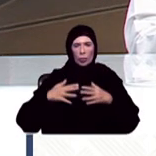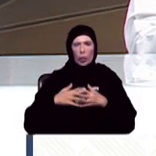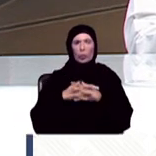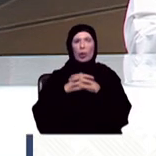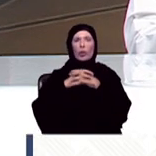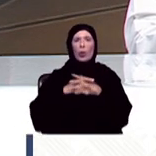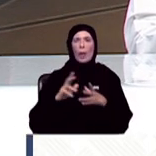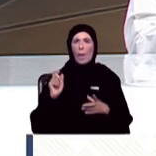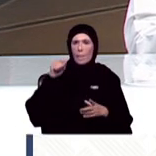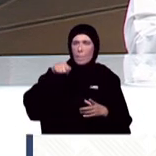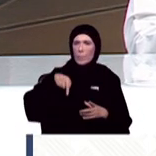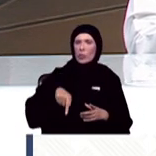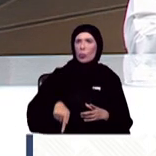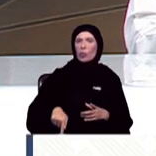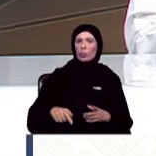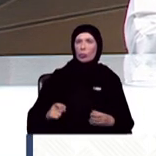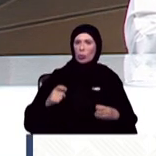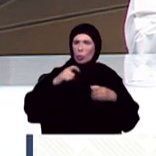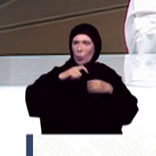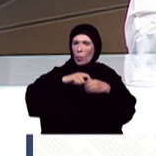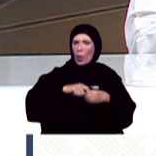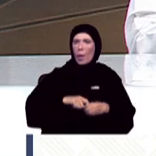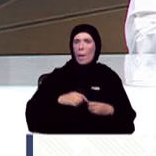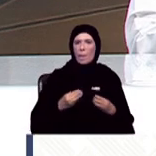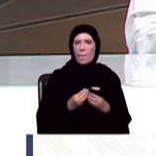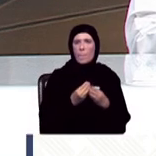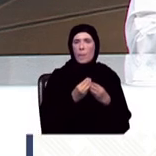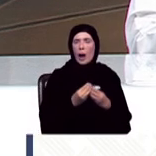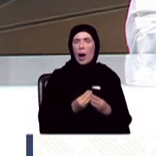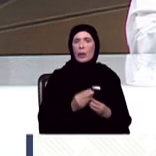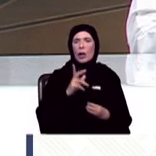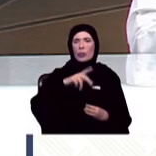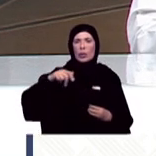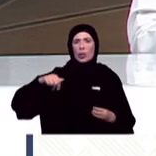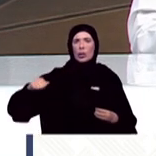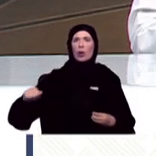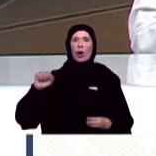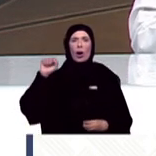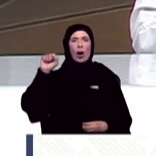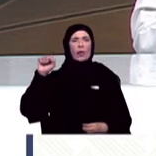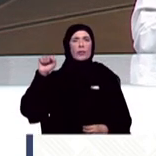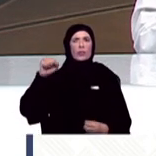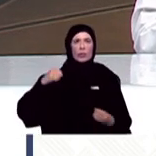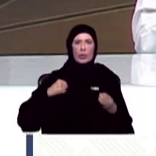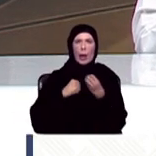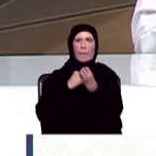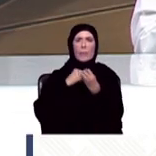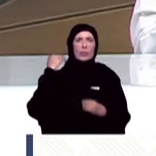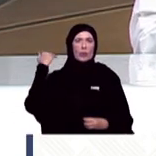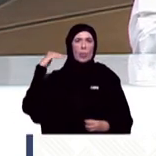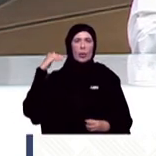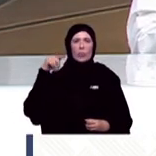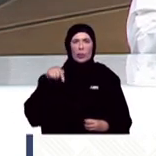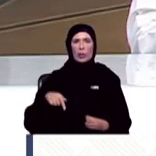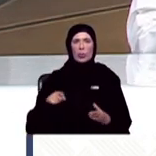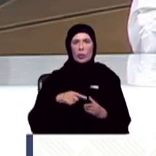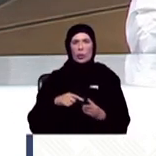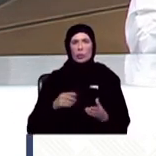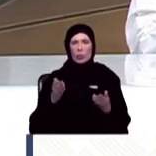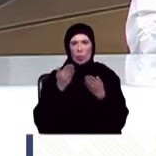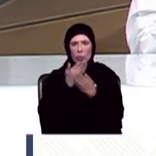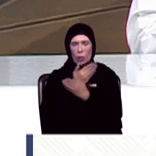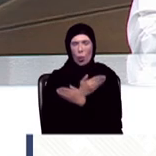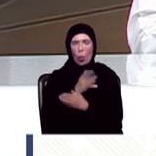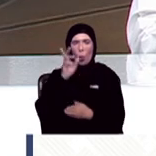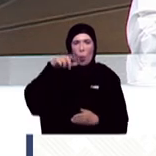وطنيه وبناء تعاون وثيق مع مختلف الجهات الداعمه للقطاع الشبابي نعم جاء ذلك خلال توقيع سعاده